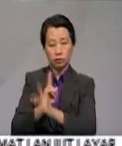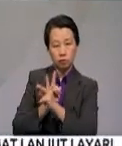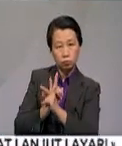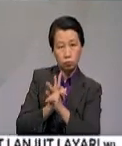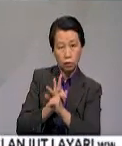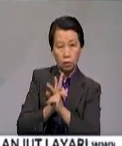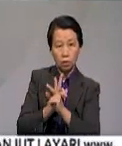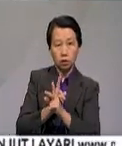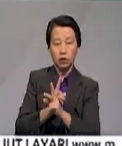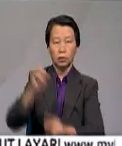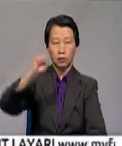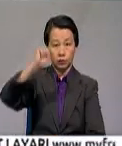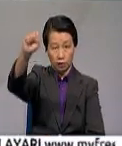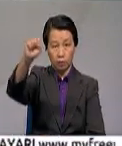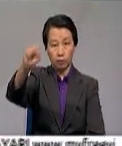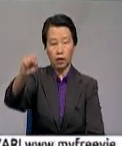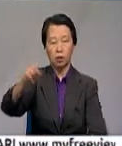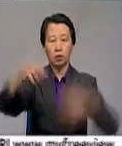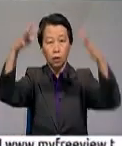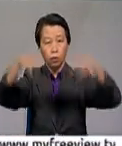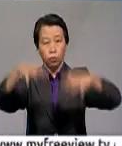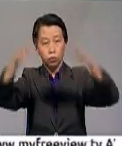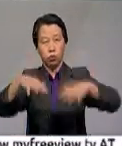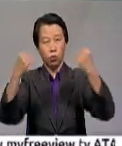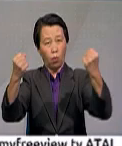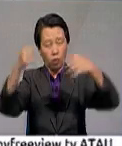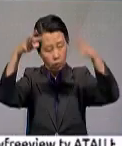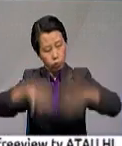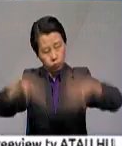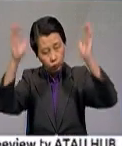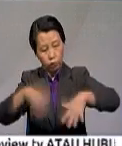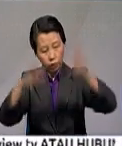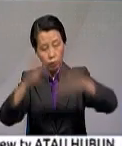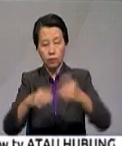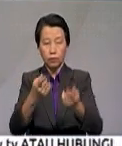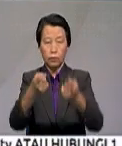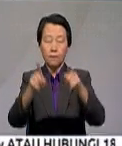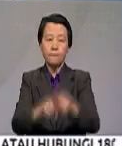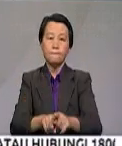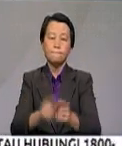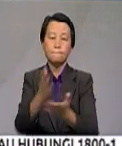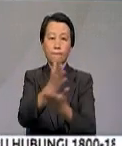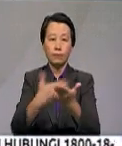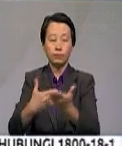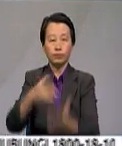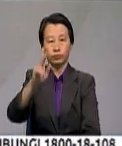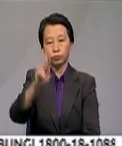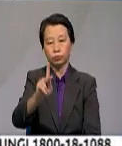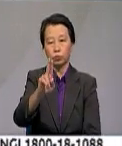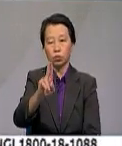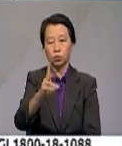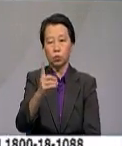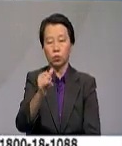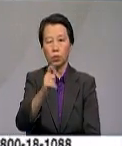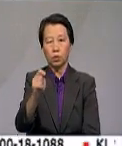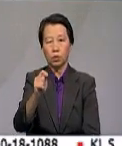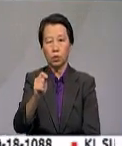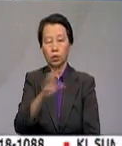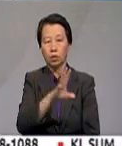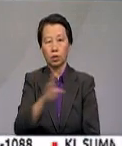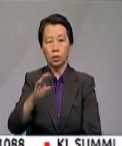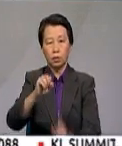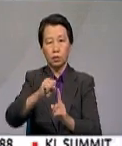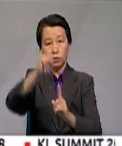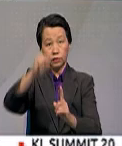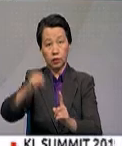juga di negeri Sabah, iaitu hujan lebat yang dijangkakan berlaku melibatkan bahagian Kudat, Pantai Barat dan juga Sandakan